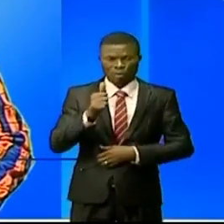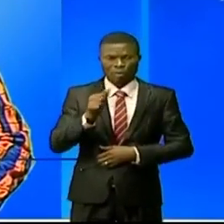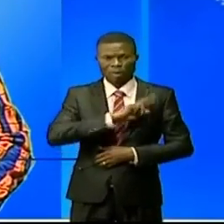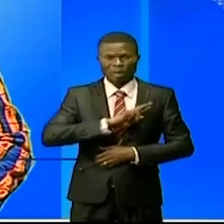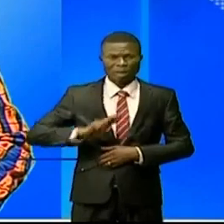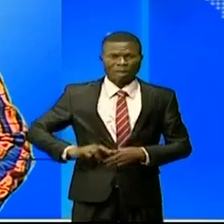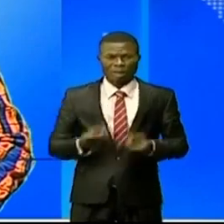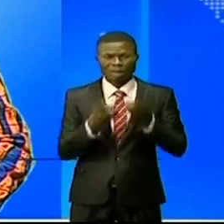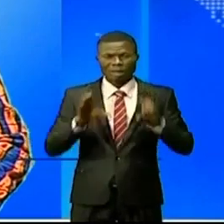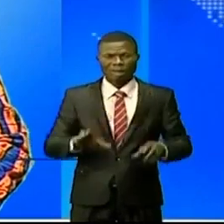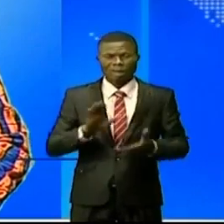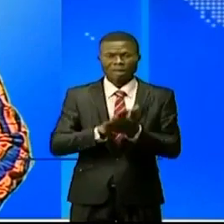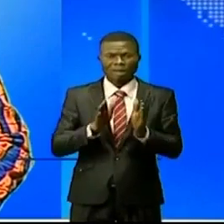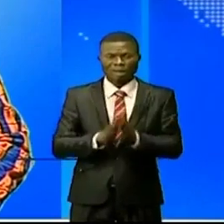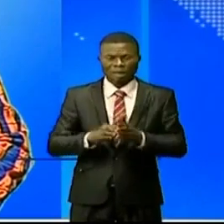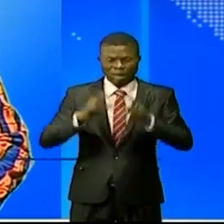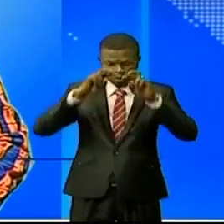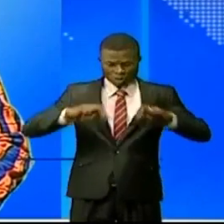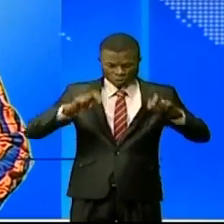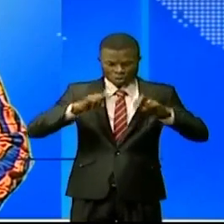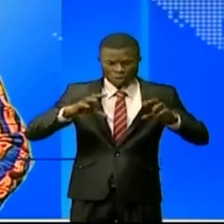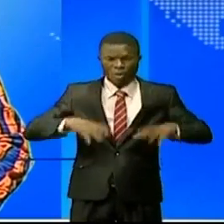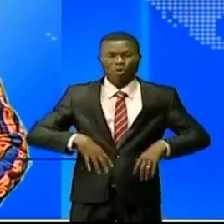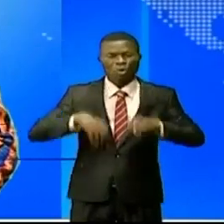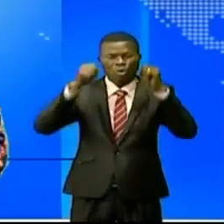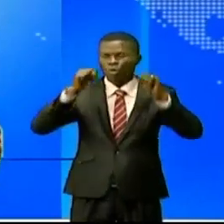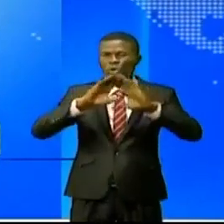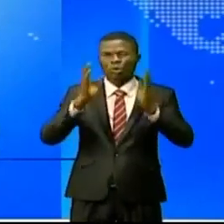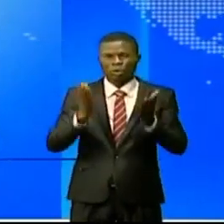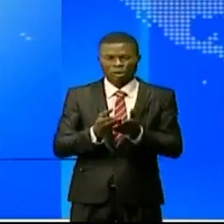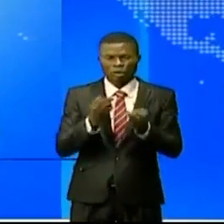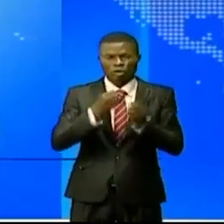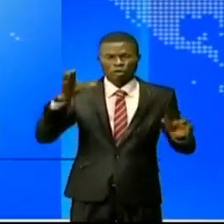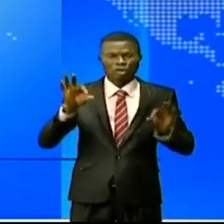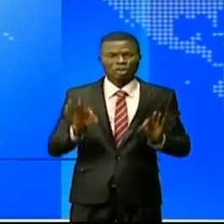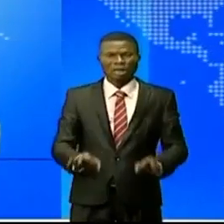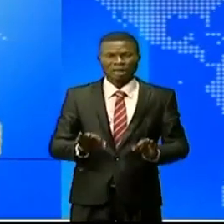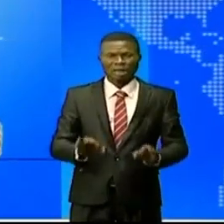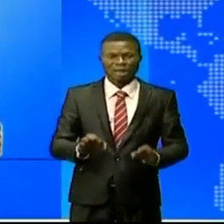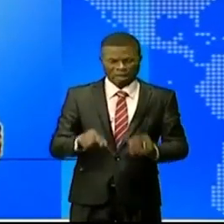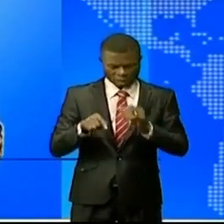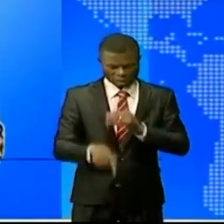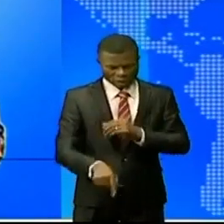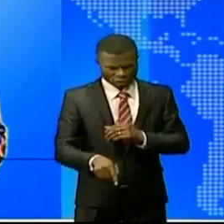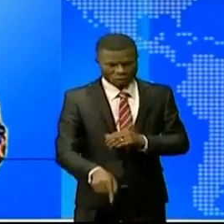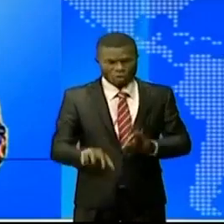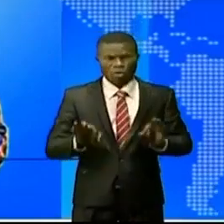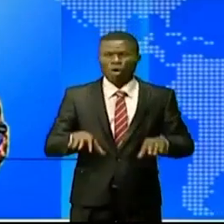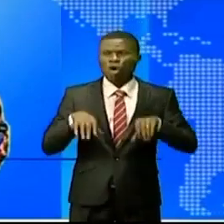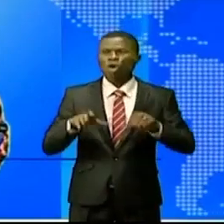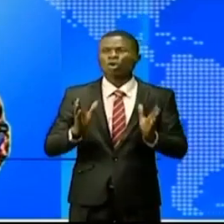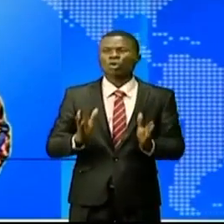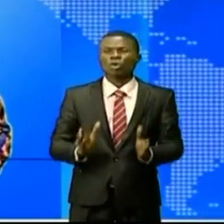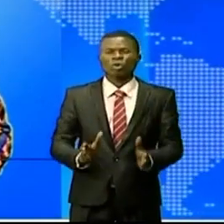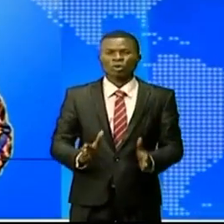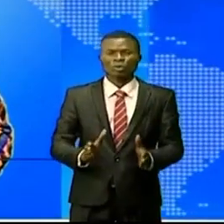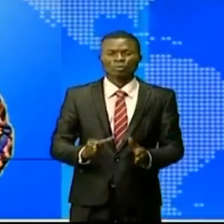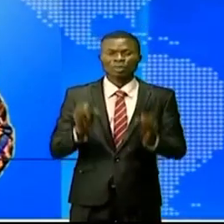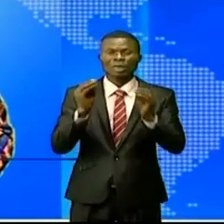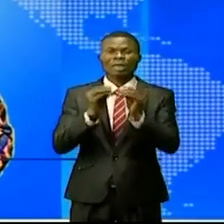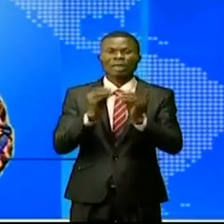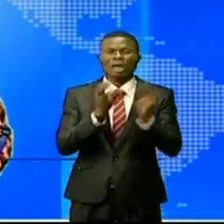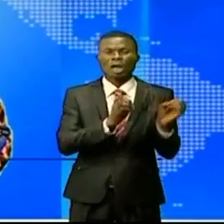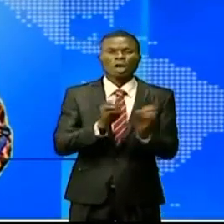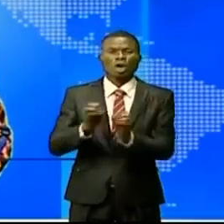être une compilation exhaustive de toutes les ressources naturelles du sol et du sous-sol congolais. L'atelier est